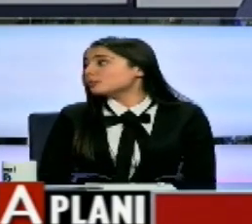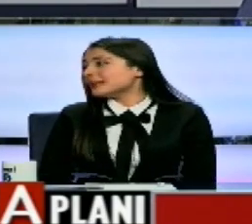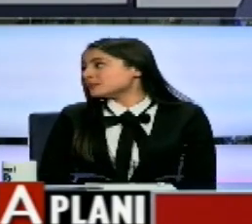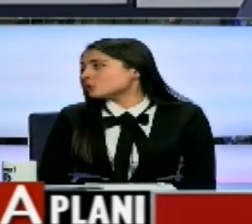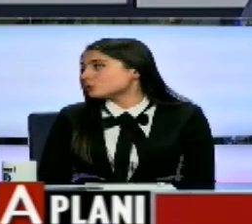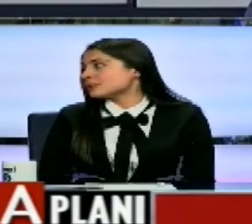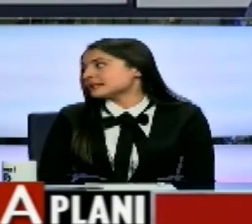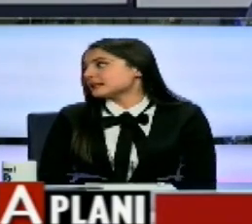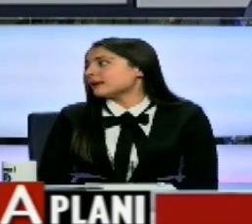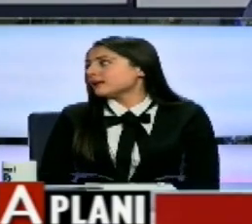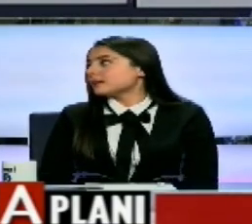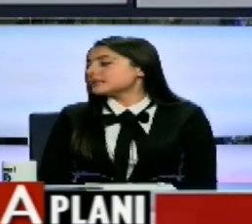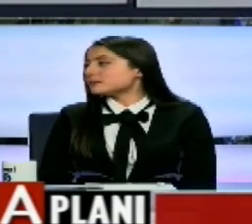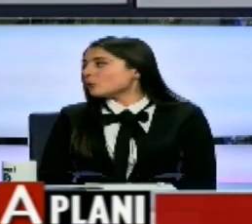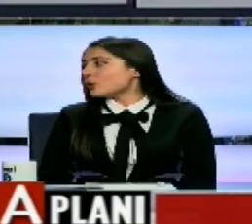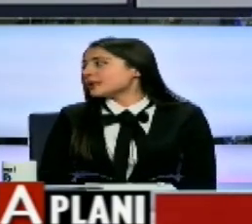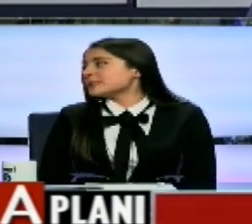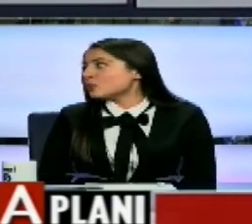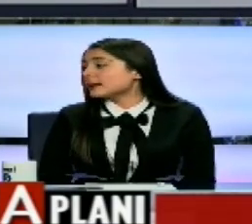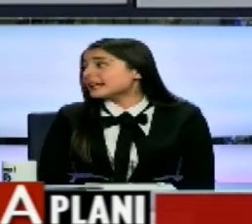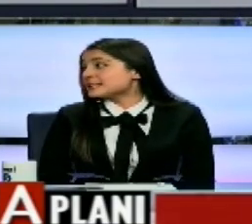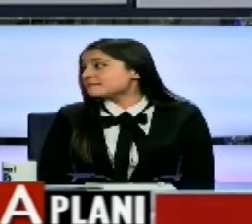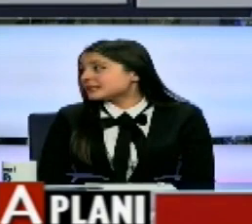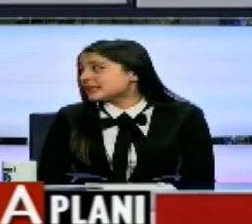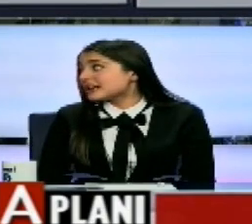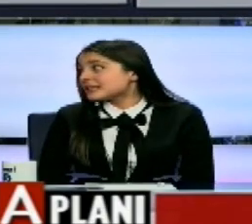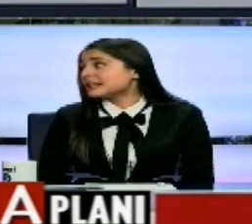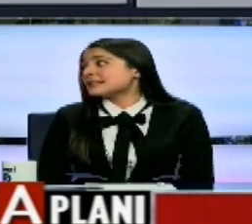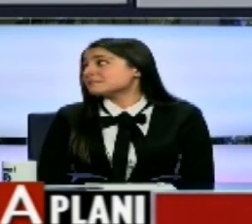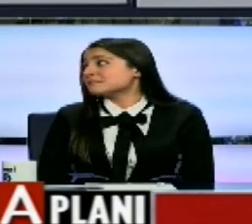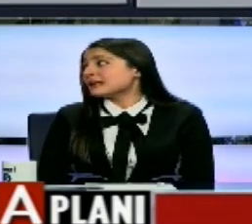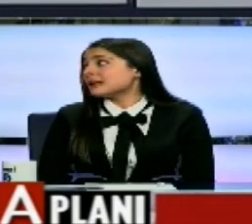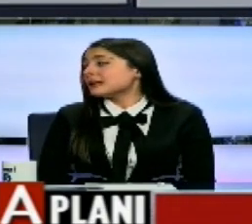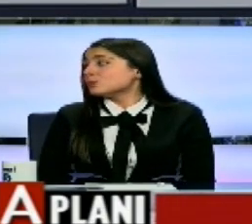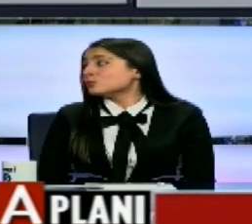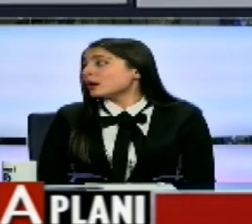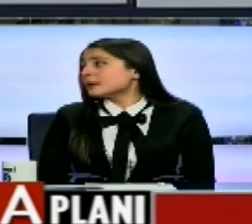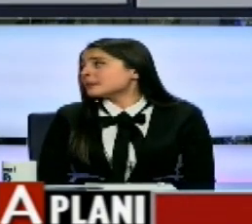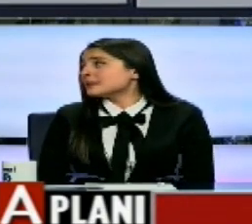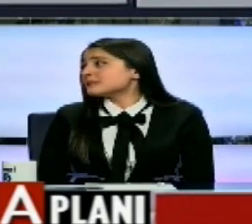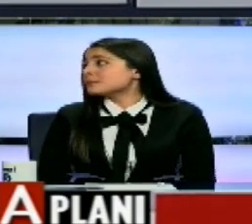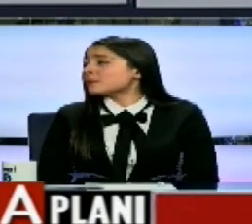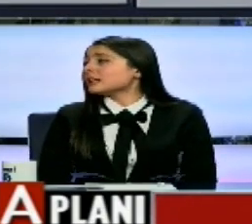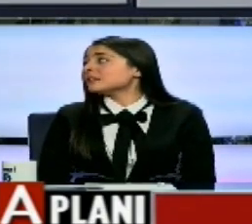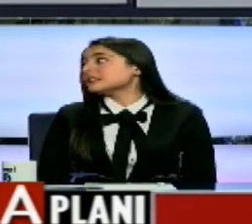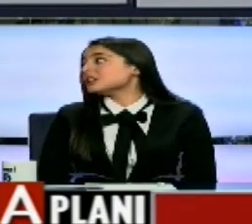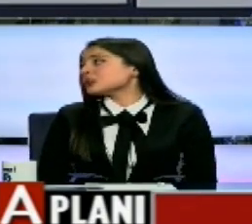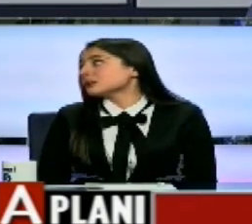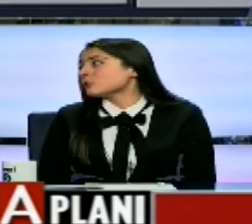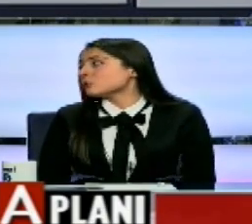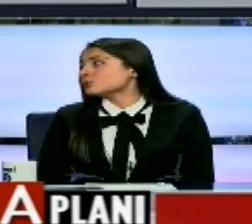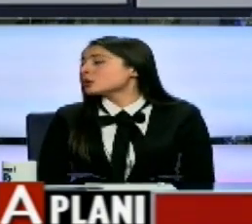Bunu bilmiyoruz mesela. Bize bunu öğretmiyorlar. Eğitimde zaten eğitimde bunu alamadığımız gibi maneviyatta